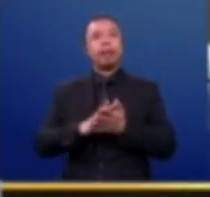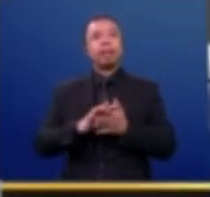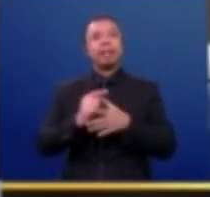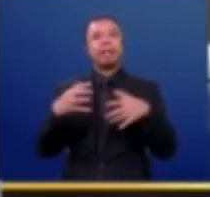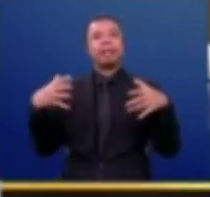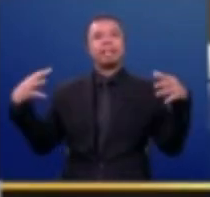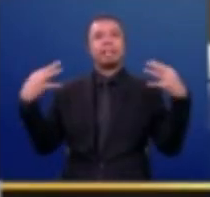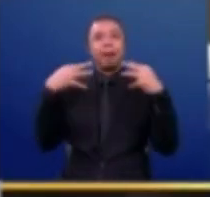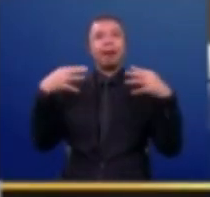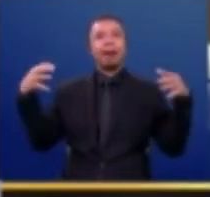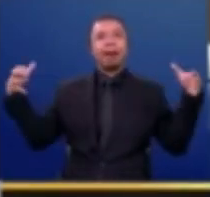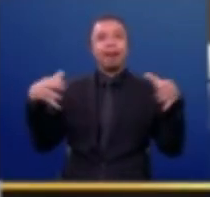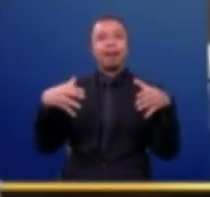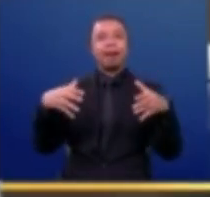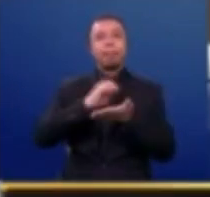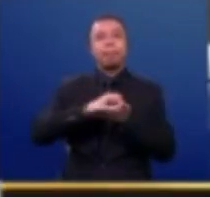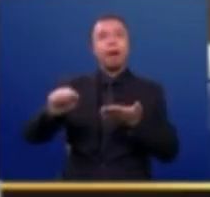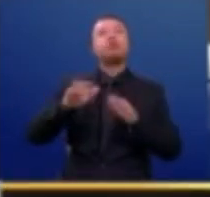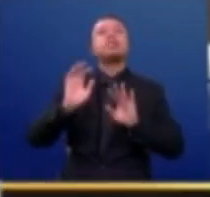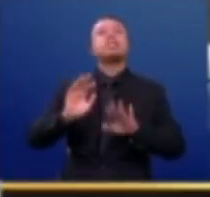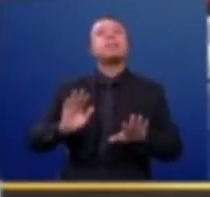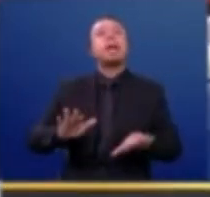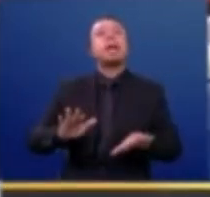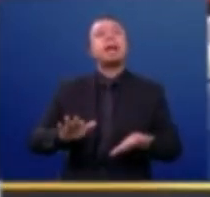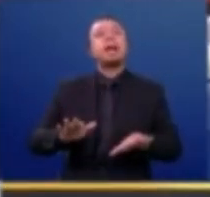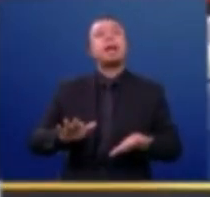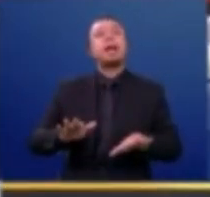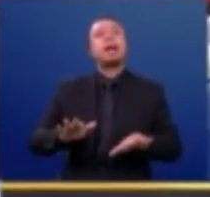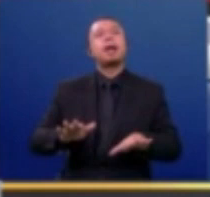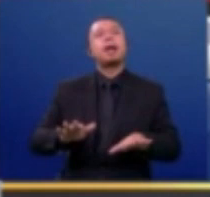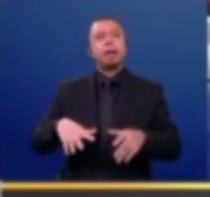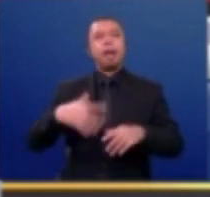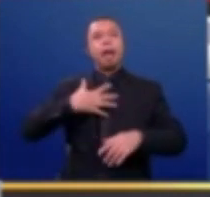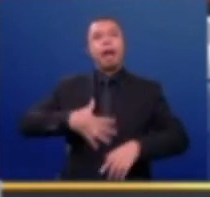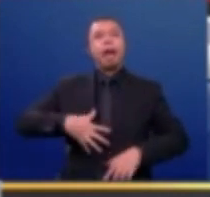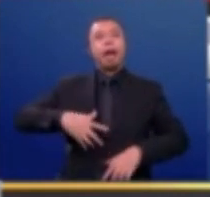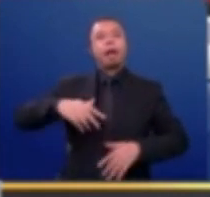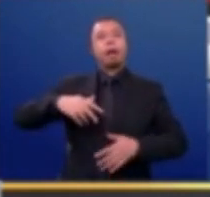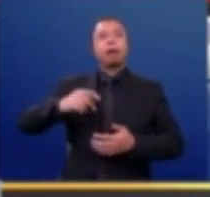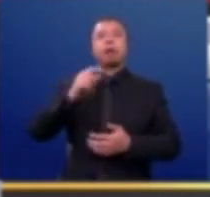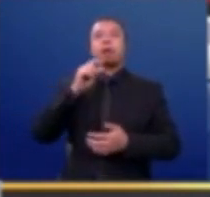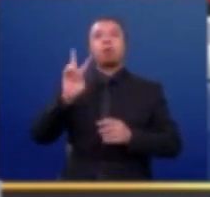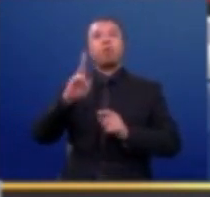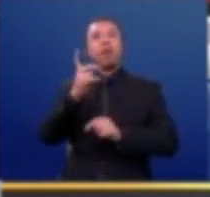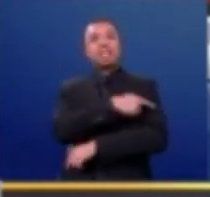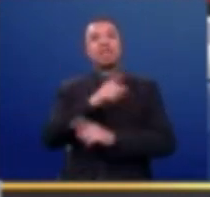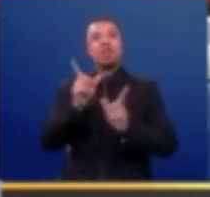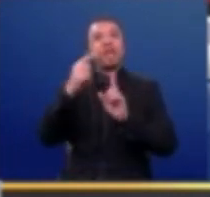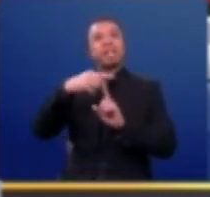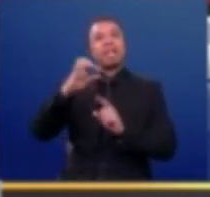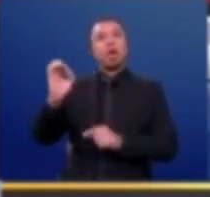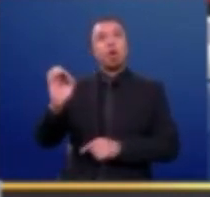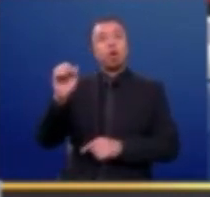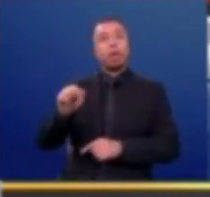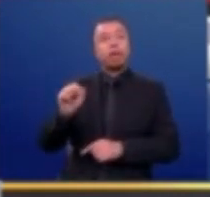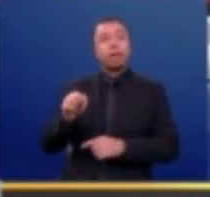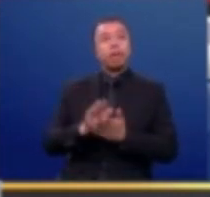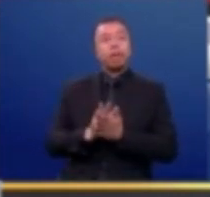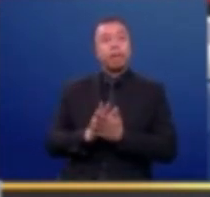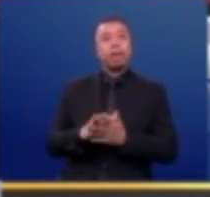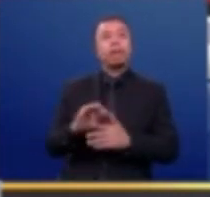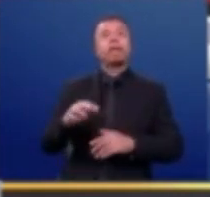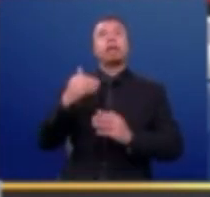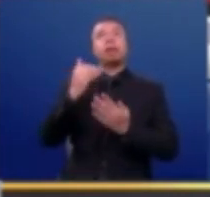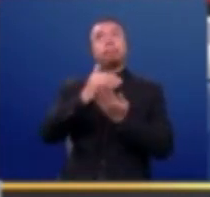atau menghapus sementara hak paten vaksin di WTO, ya kan? Ini adalah proposal awalnya,